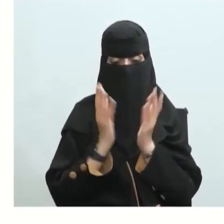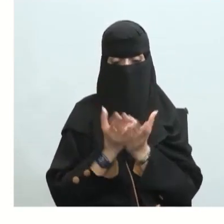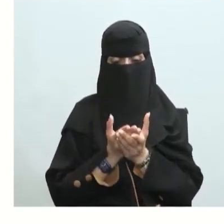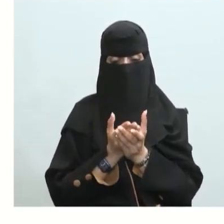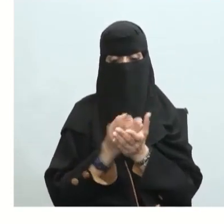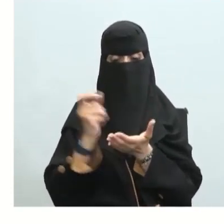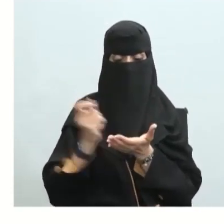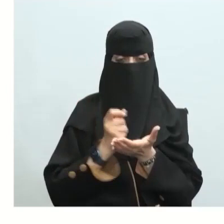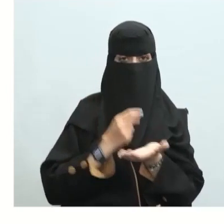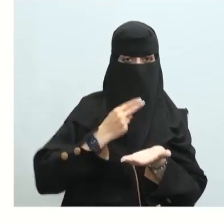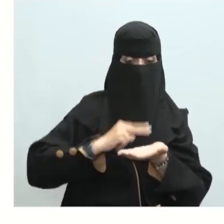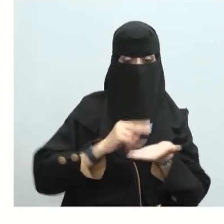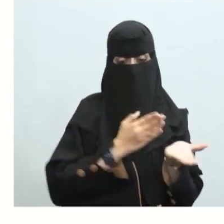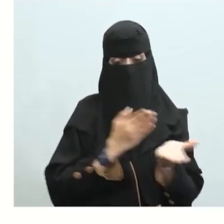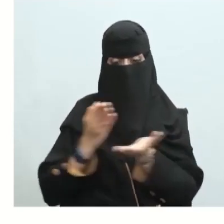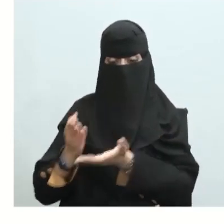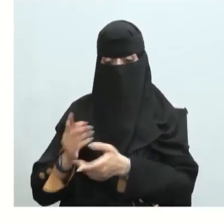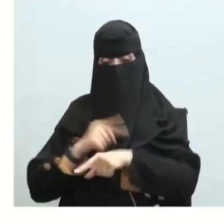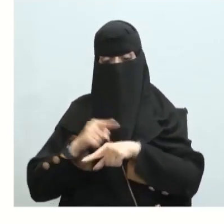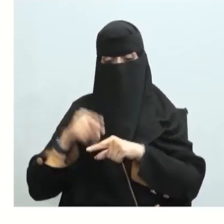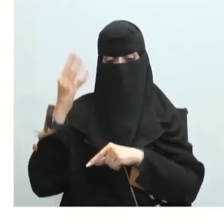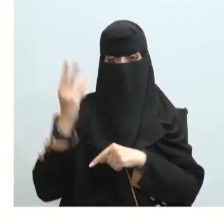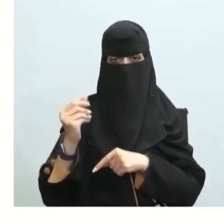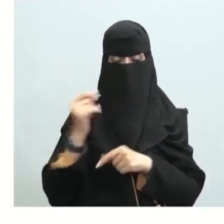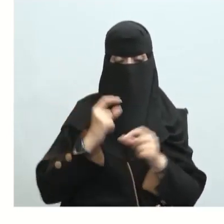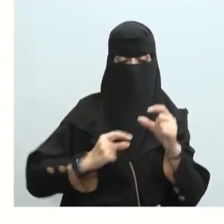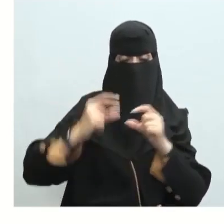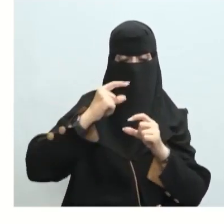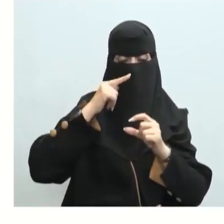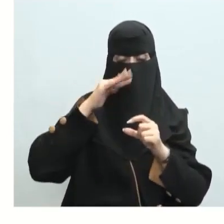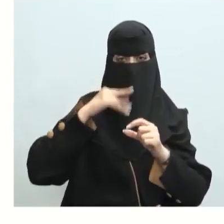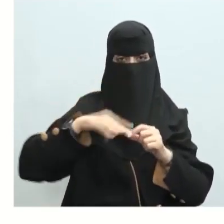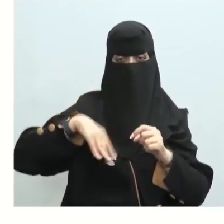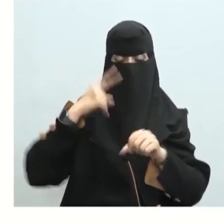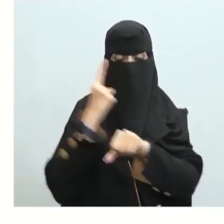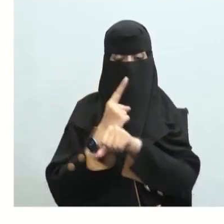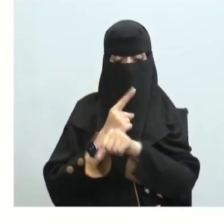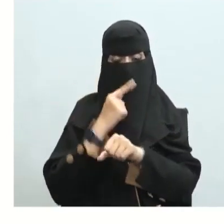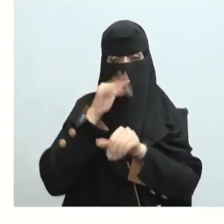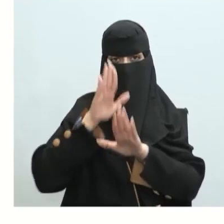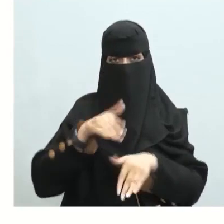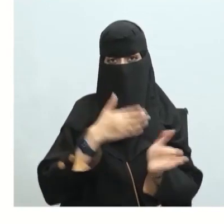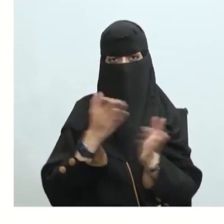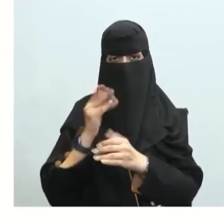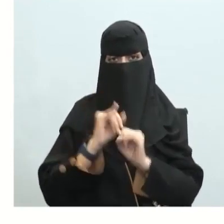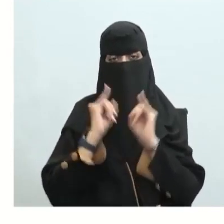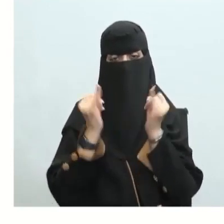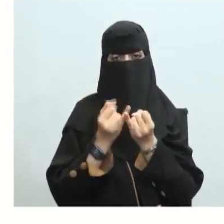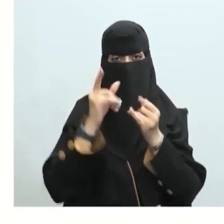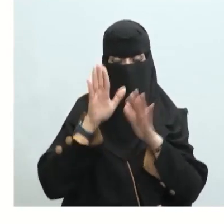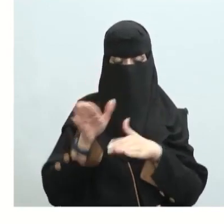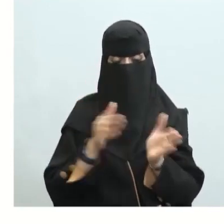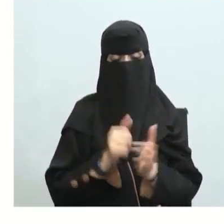الزملاء المكلفين والعلاقات العامه كتابه رسائل دعوه الى عدد من الاداريين والمعلمين لحضور المؤتمر